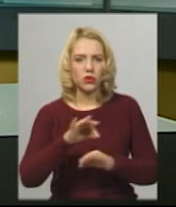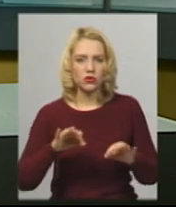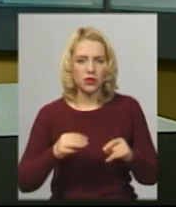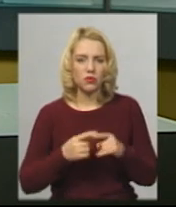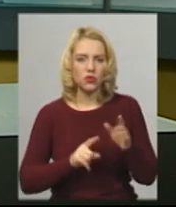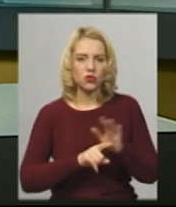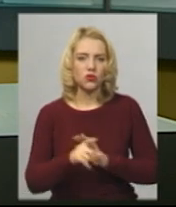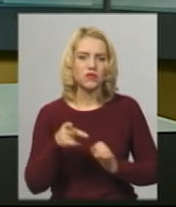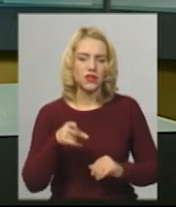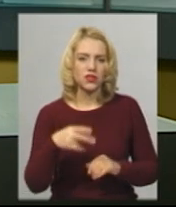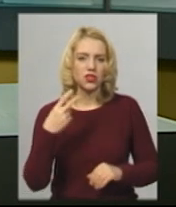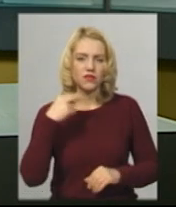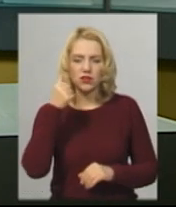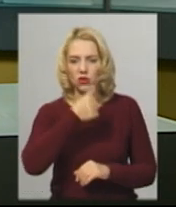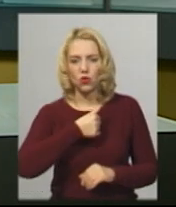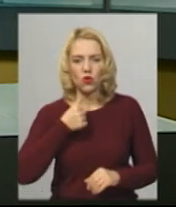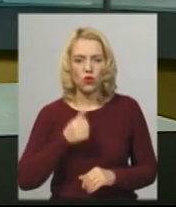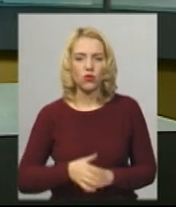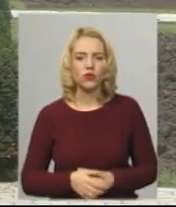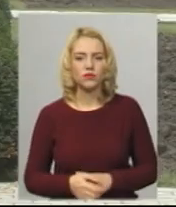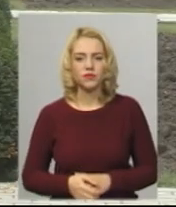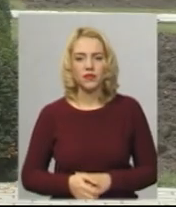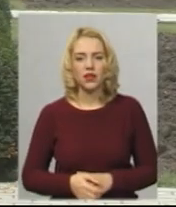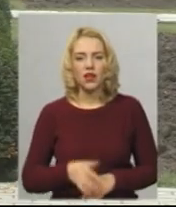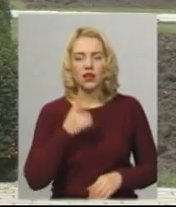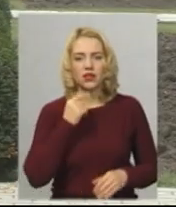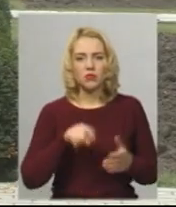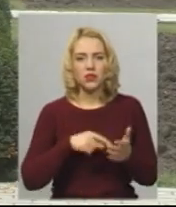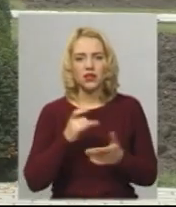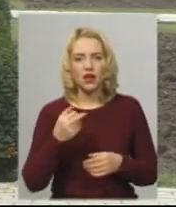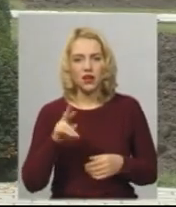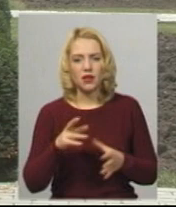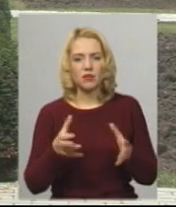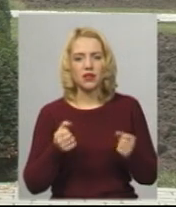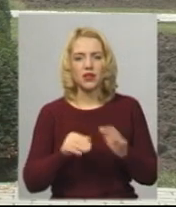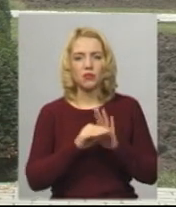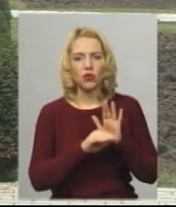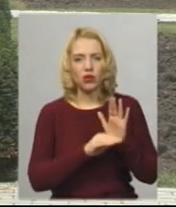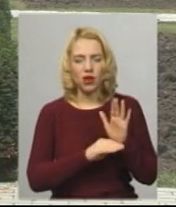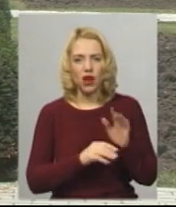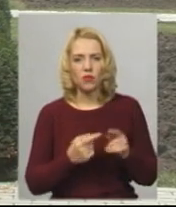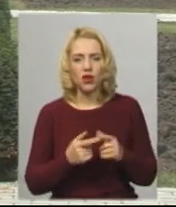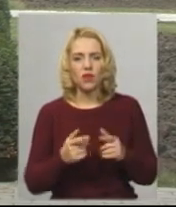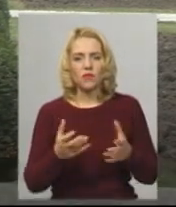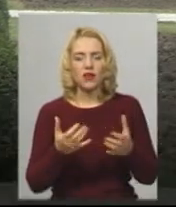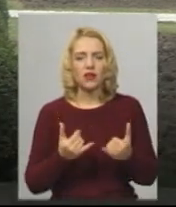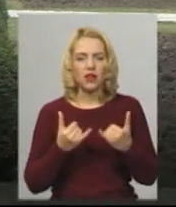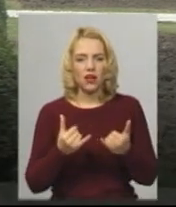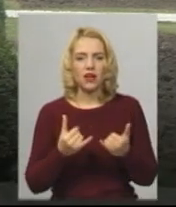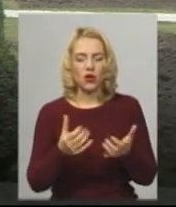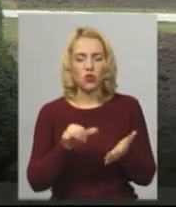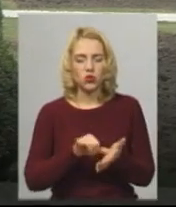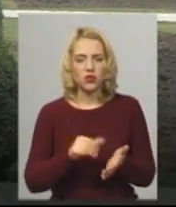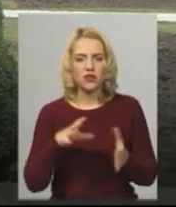почнуть з 2020 року. Красилівська міська рада прийняла програму «Бюджет участі», в рамках